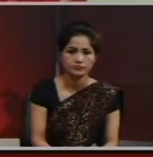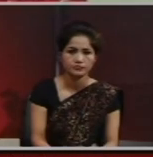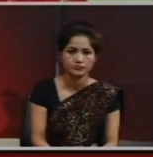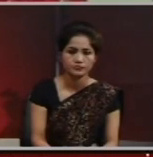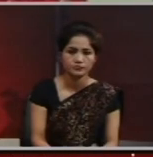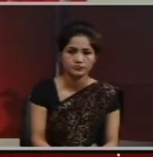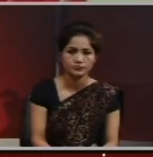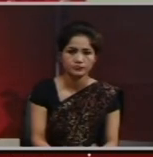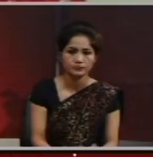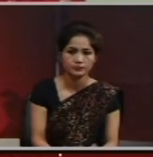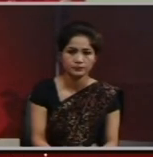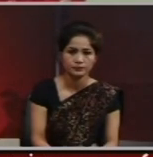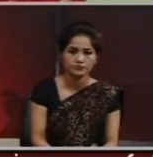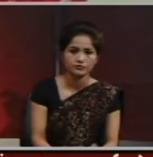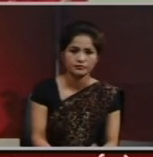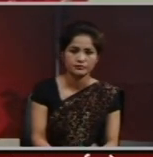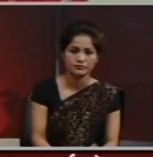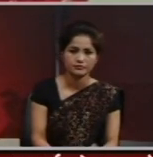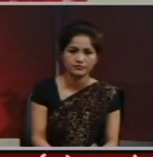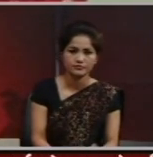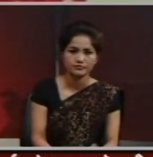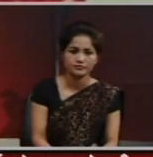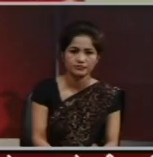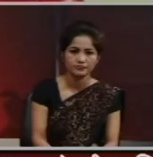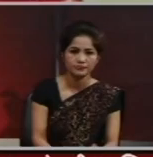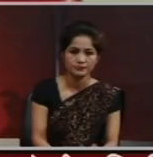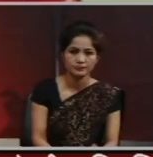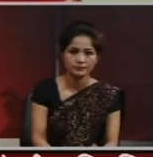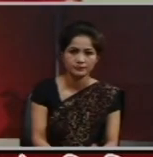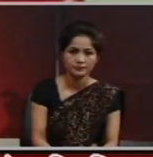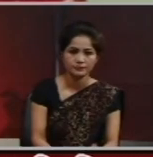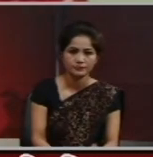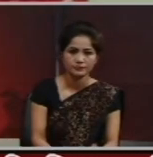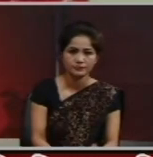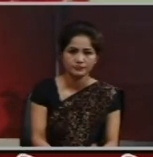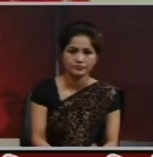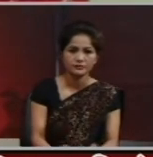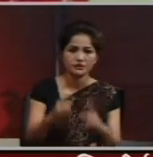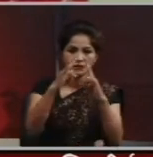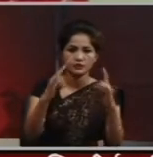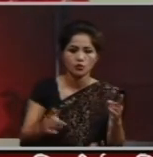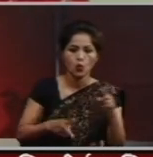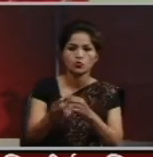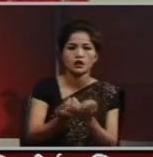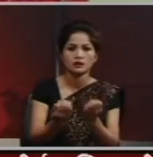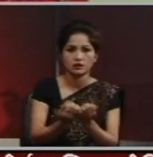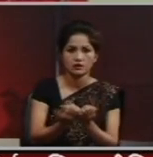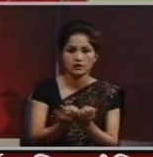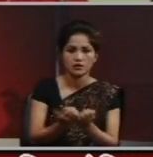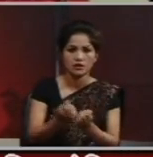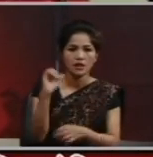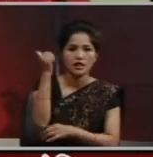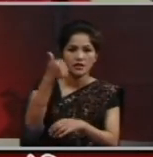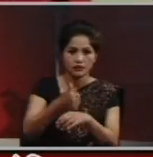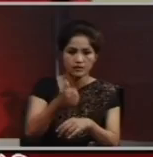कमर में दर्द है तो आगे मत झुकना, थोड़ा दर्द है तो थोड़ा झुकना। शिविर को उद्घाटन गर्दै